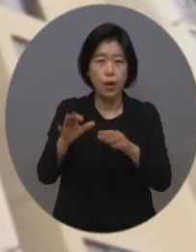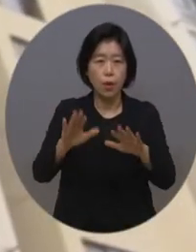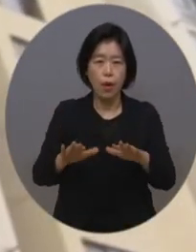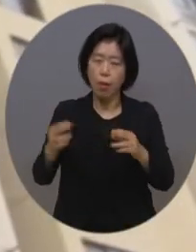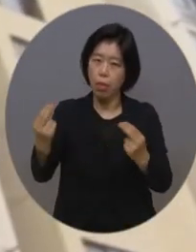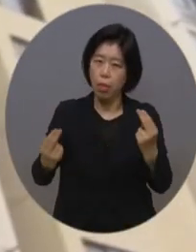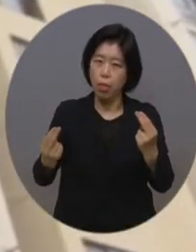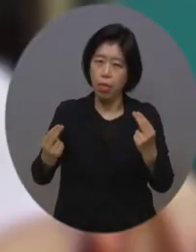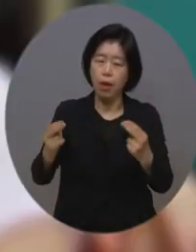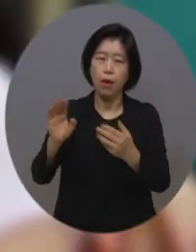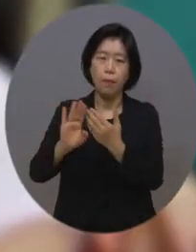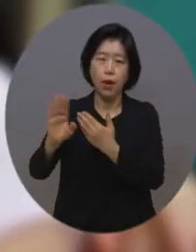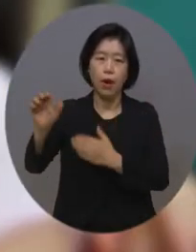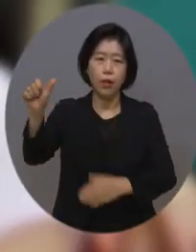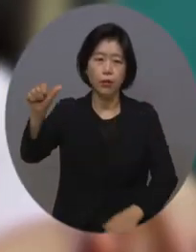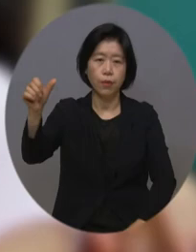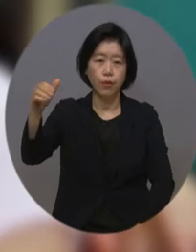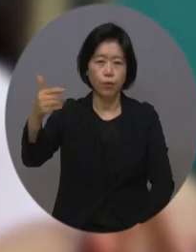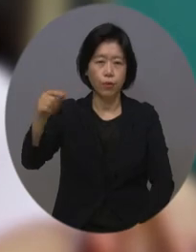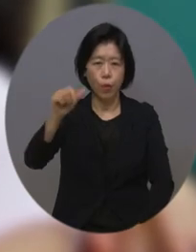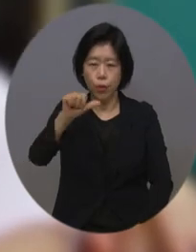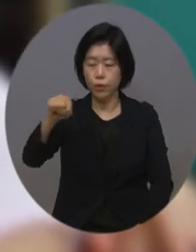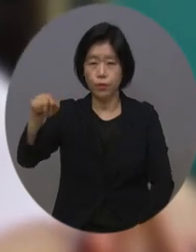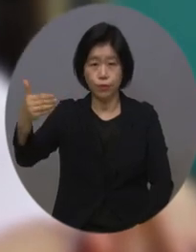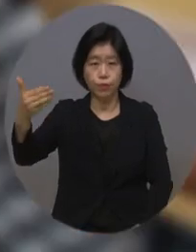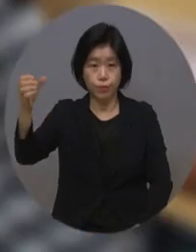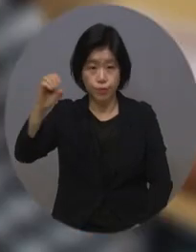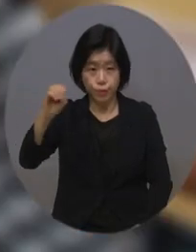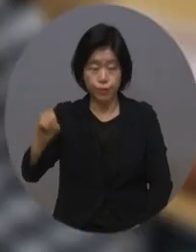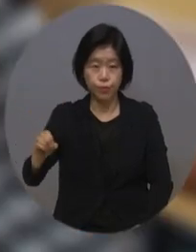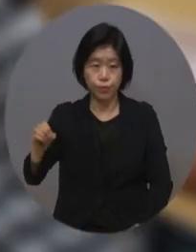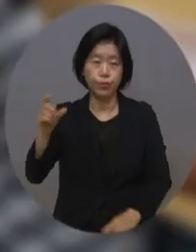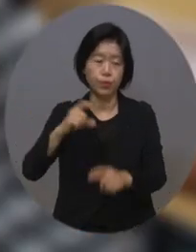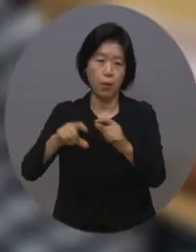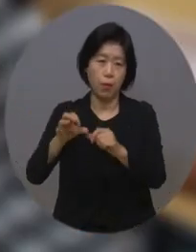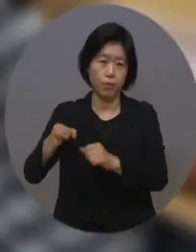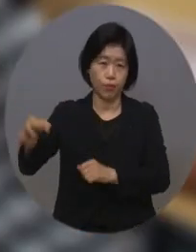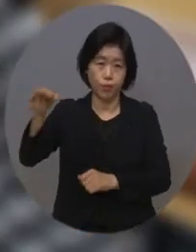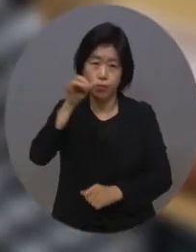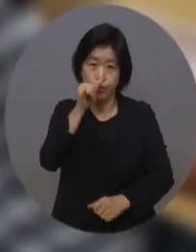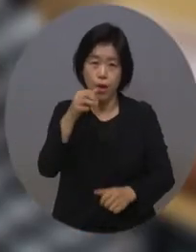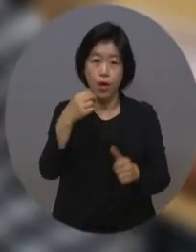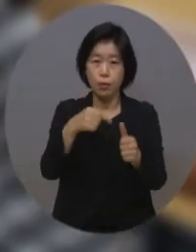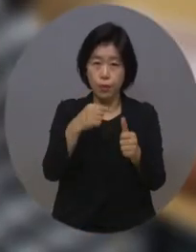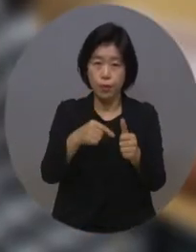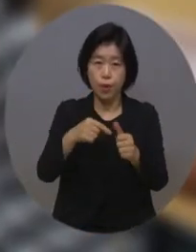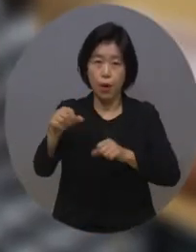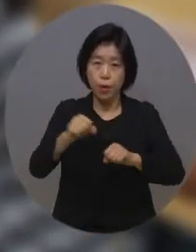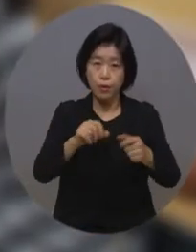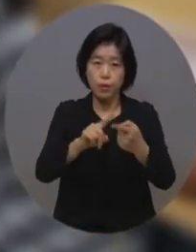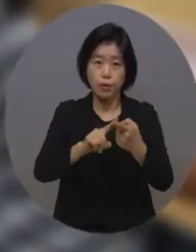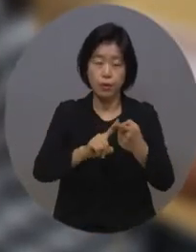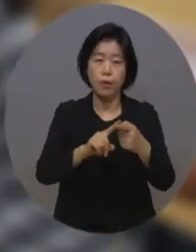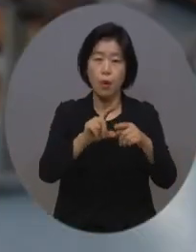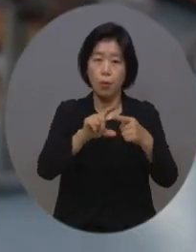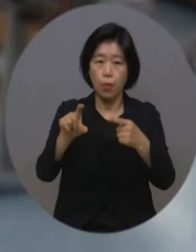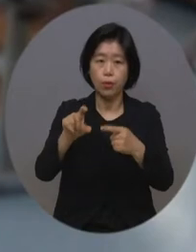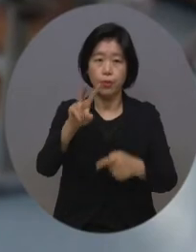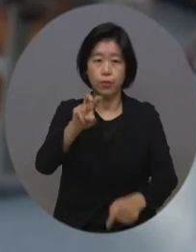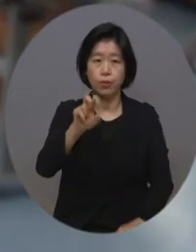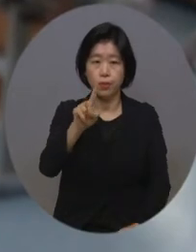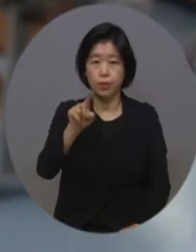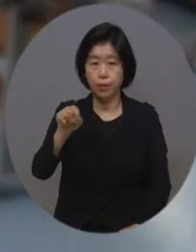5.9% 크로나 의 구식 이글 걱 차원 아들 위한 교육활동 지원비를 평균 21.1% 인상하는